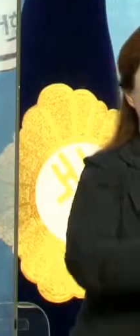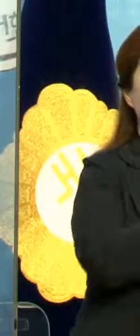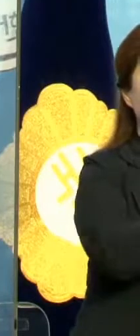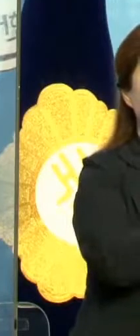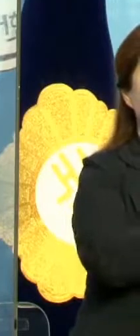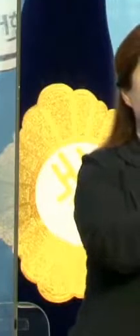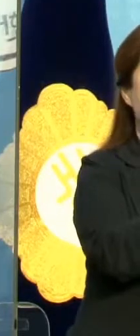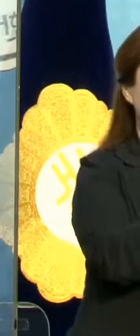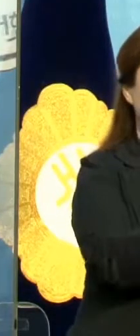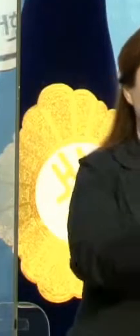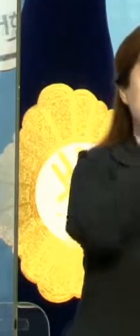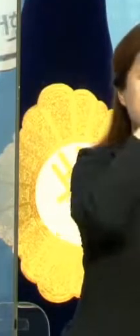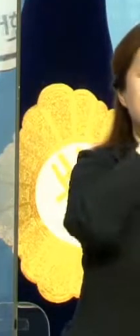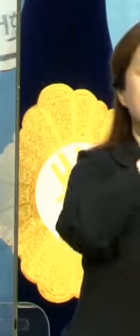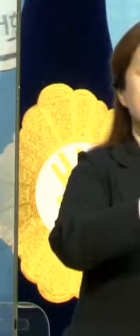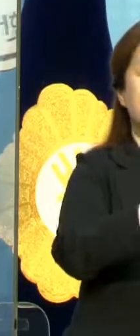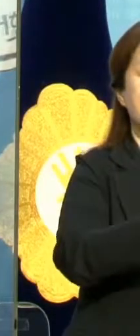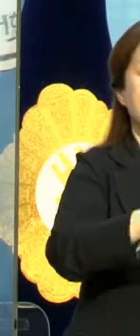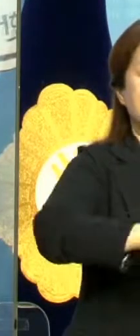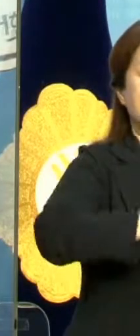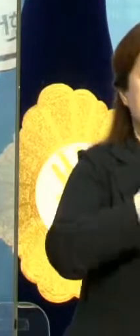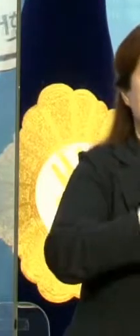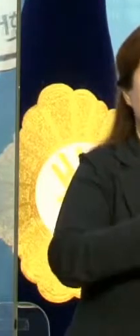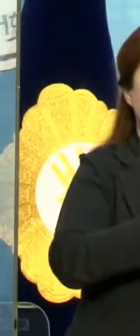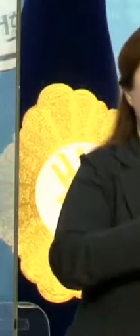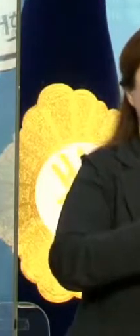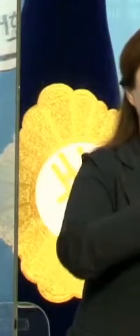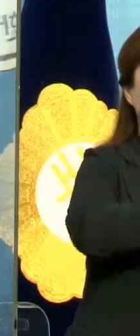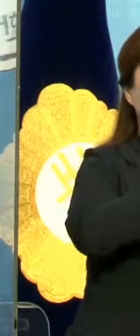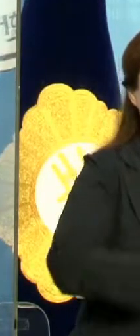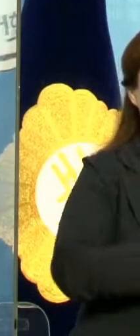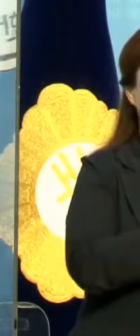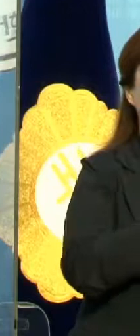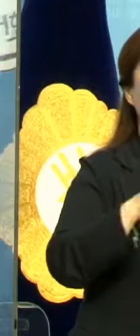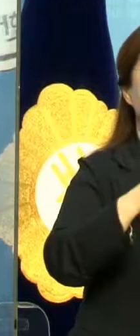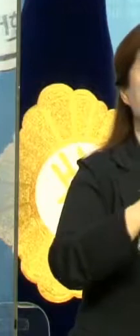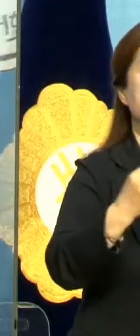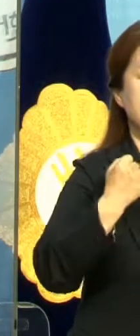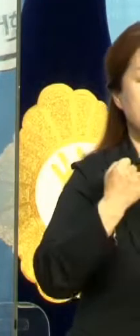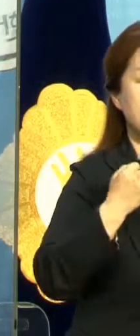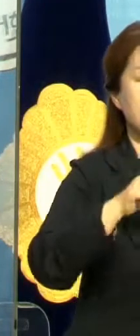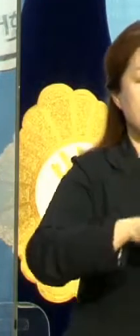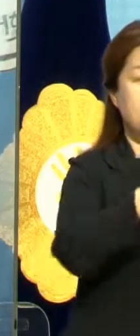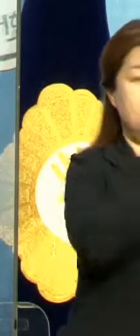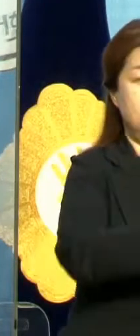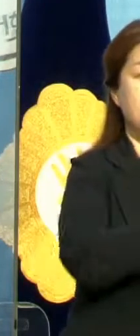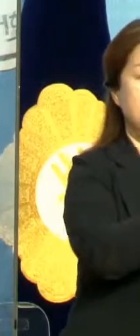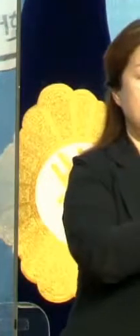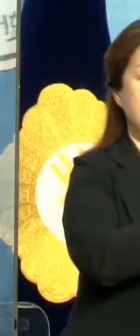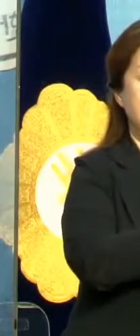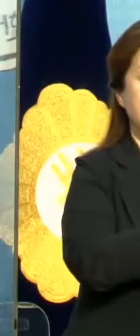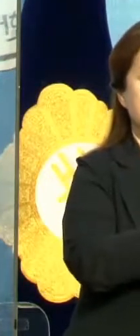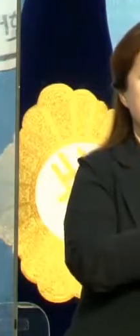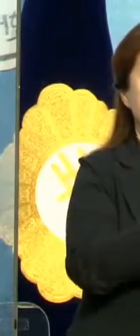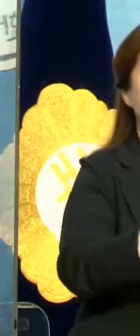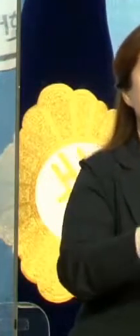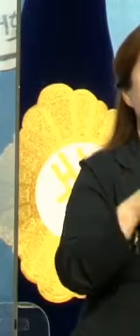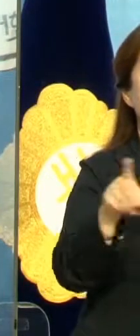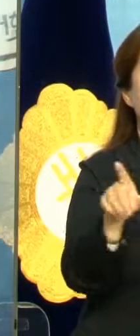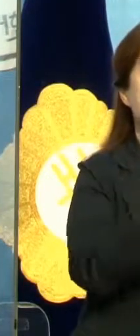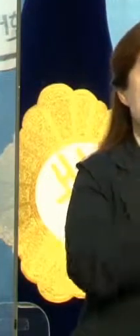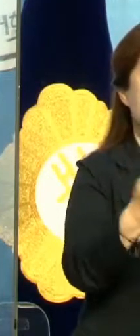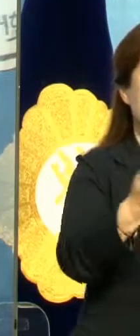있는 정무위원회 에서 스스로 회피하거나 국민의 임 차원에서 윤 창 의원의 대하여 4 보임을 하여 국민의 신뢰를